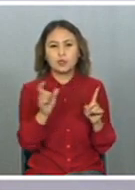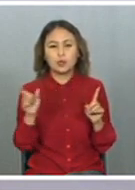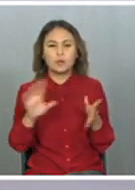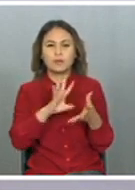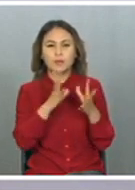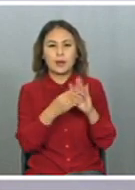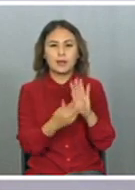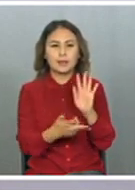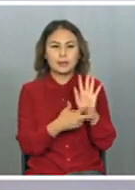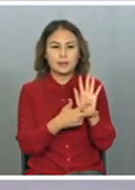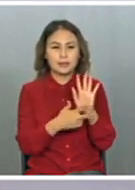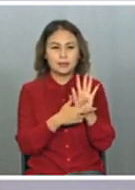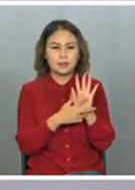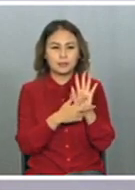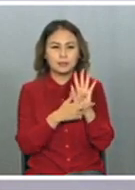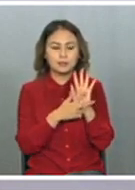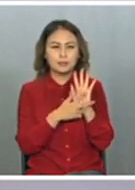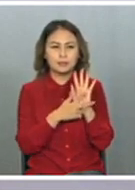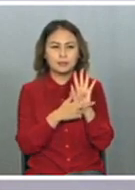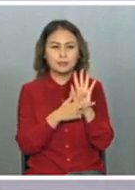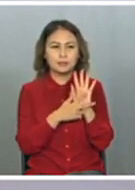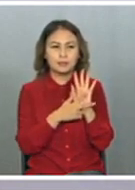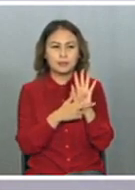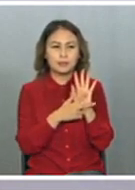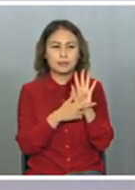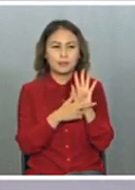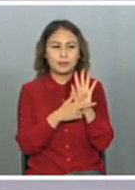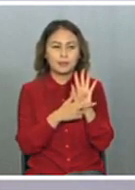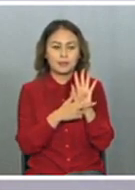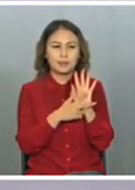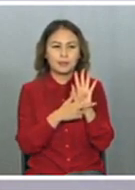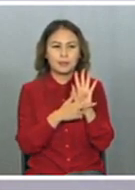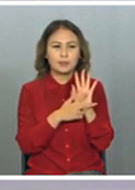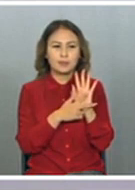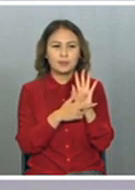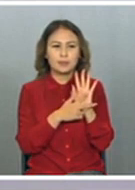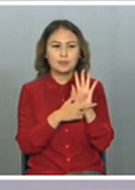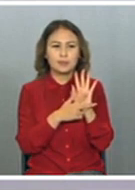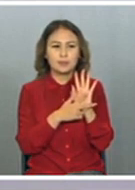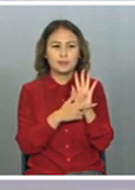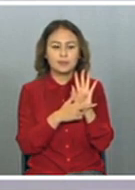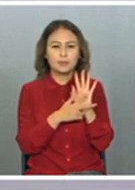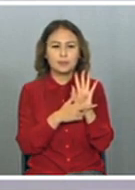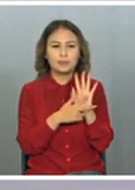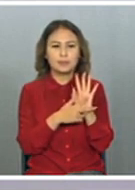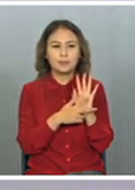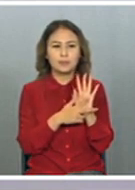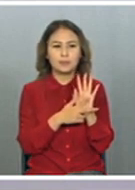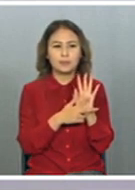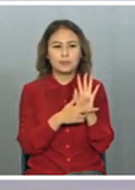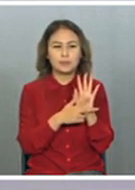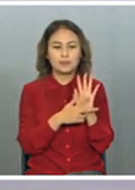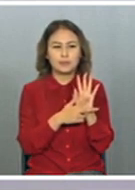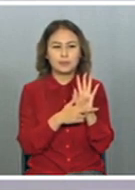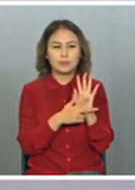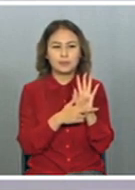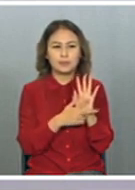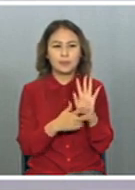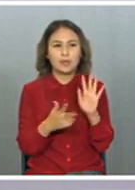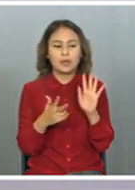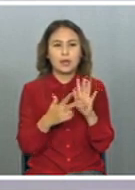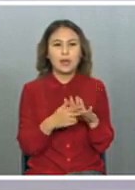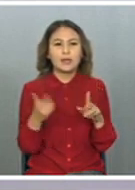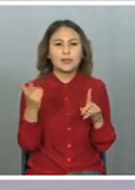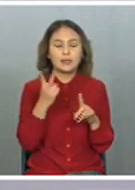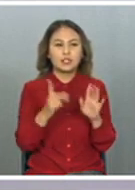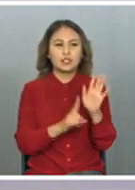кесіндімді 1-ден 8 бөлікке бөлеміз. 1, 2, 3, 4, 5, 6, 7, 8. Екінші